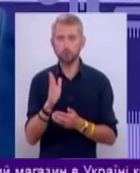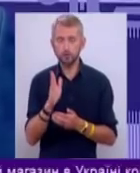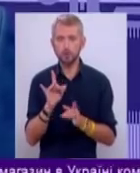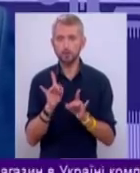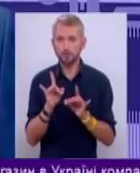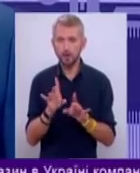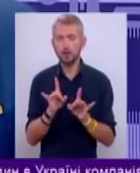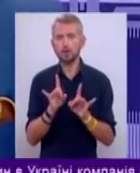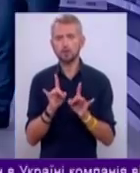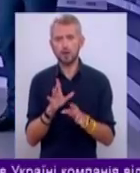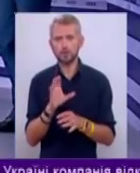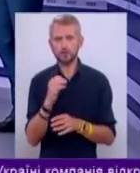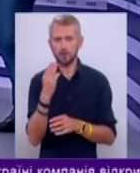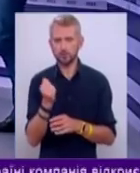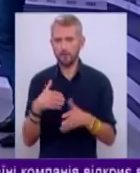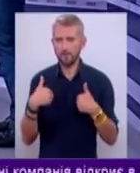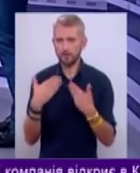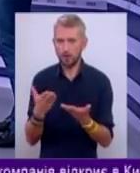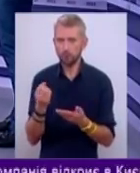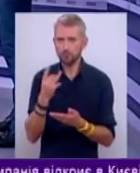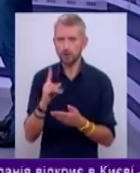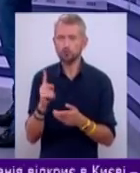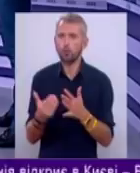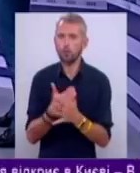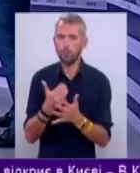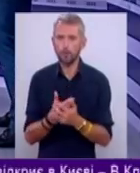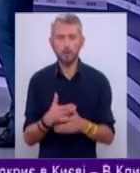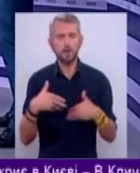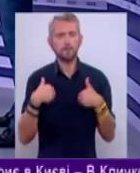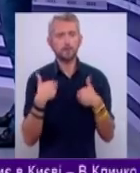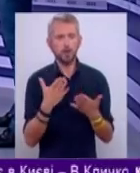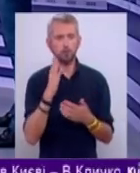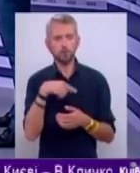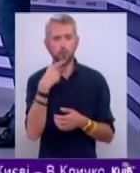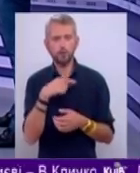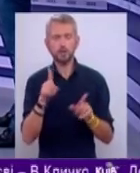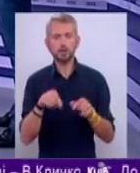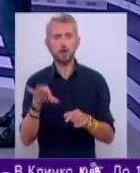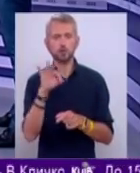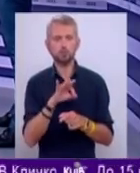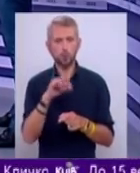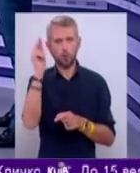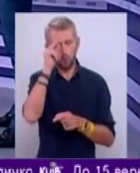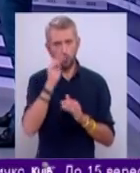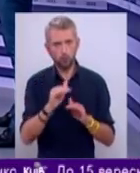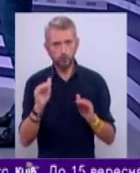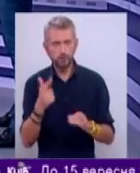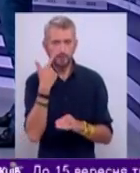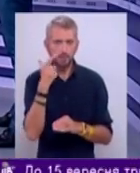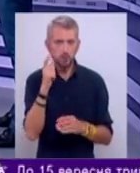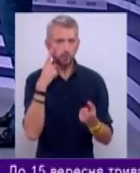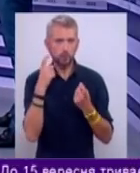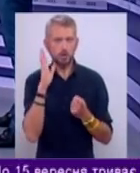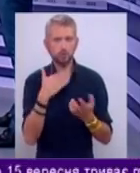колега Олександра Роздорожна. Сашо, вітаю тебе ще раз. Що нового? Вітаю, Влади. Говоритимемо ми теж про учнів, але здебільшого інформація